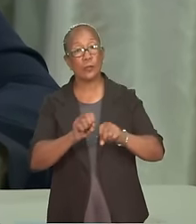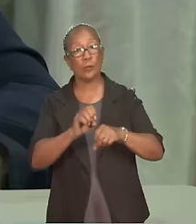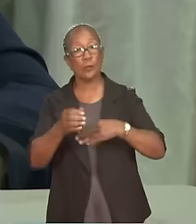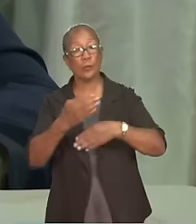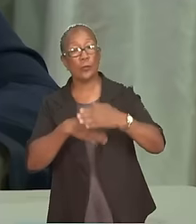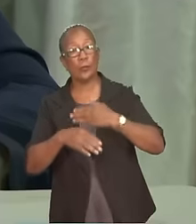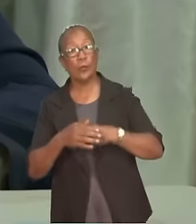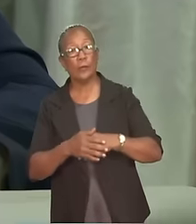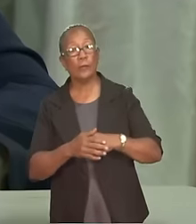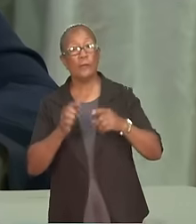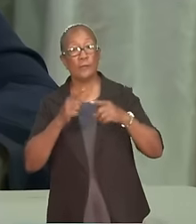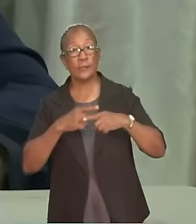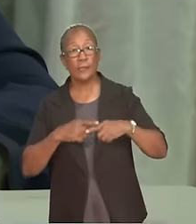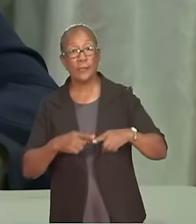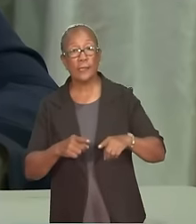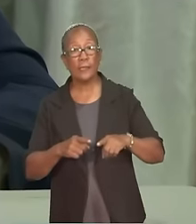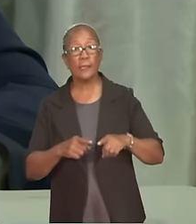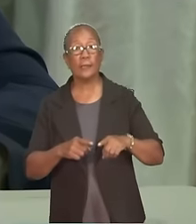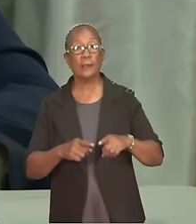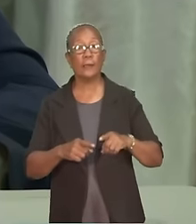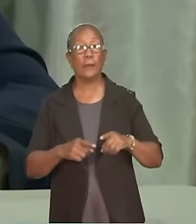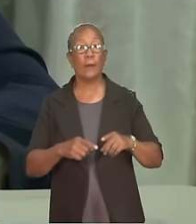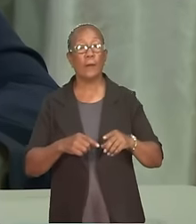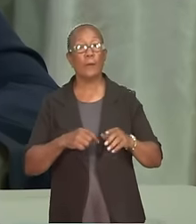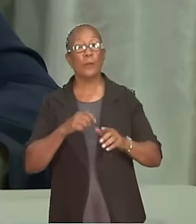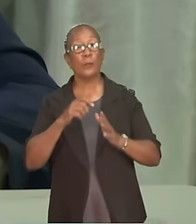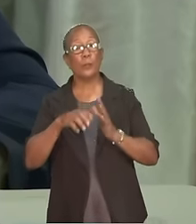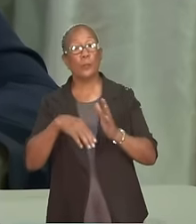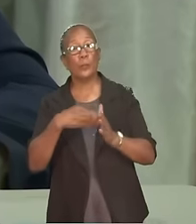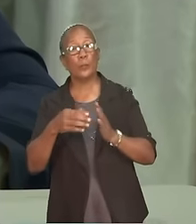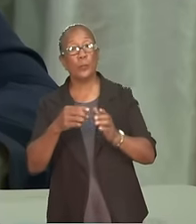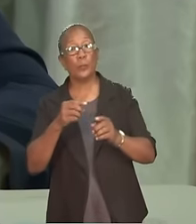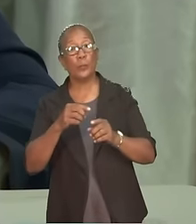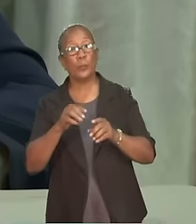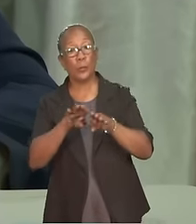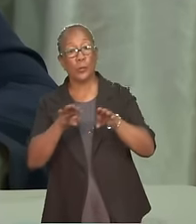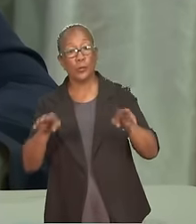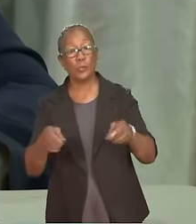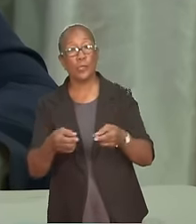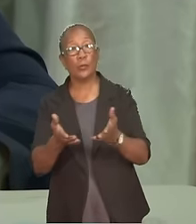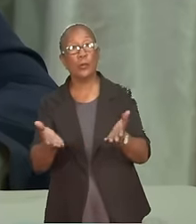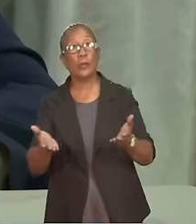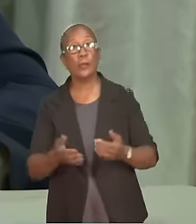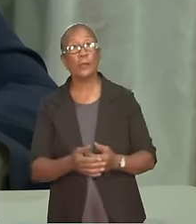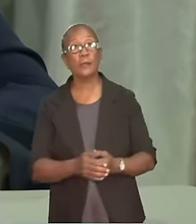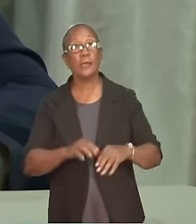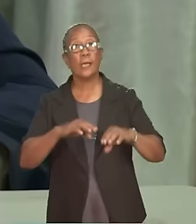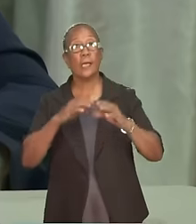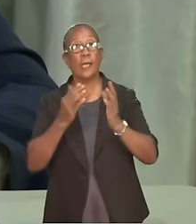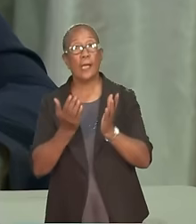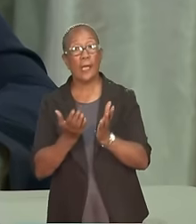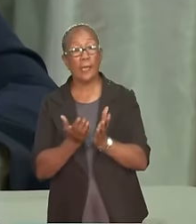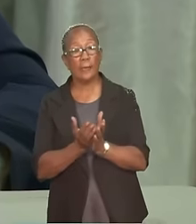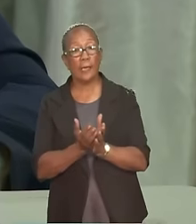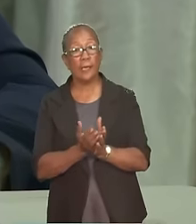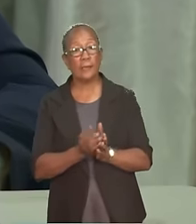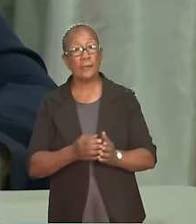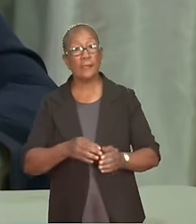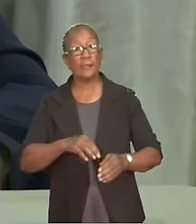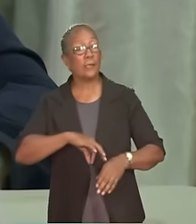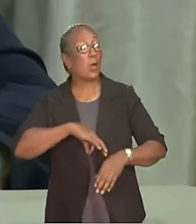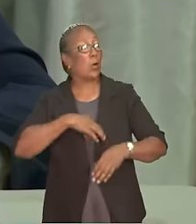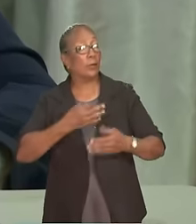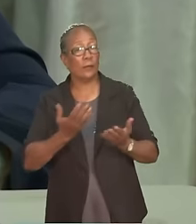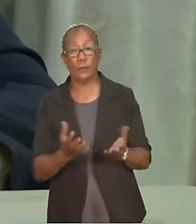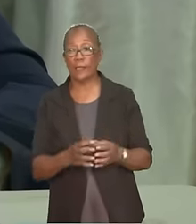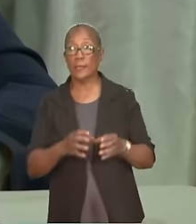verschillende procedures. En al deze zaken zorgen voor enorm veel ontevredenheid in de